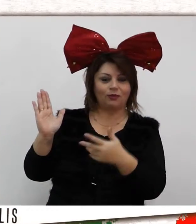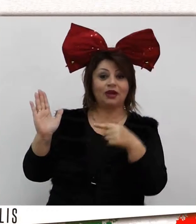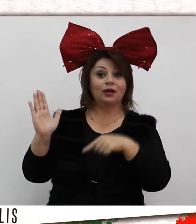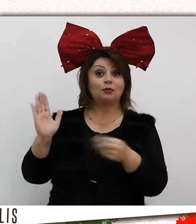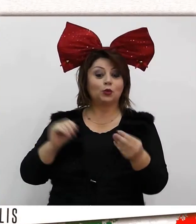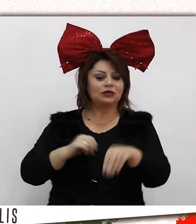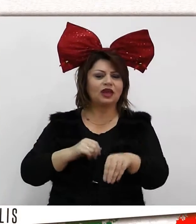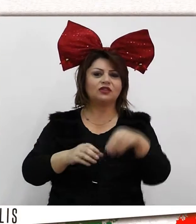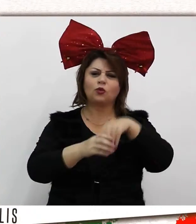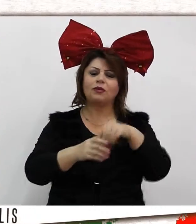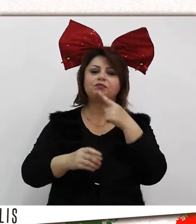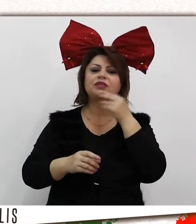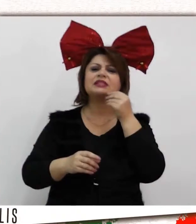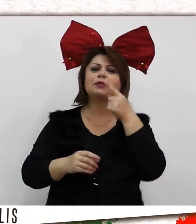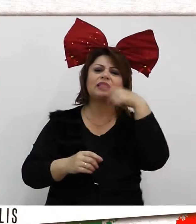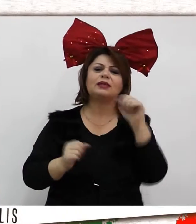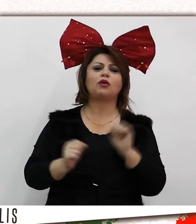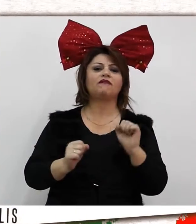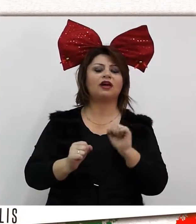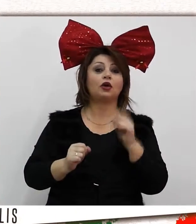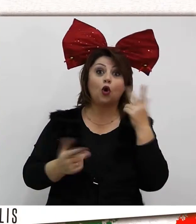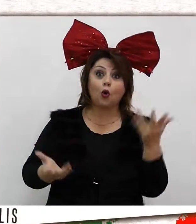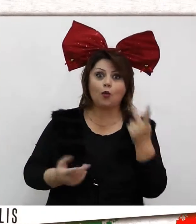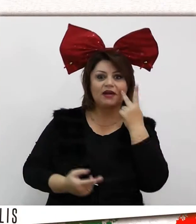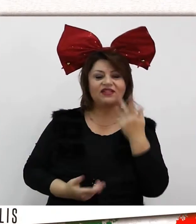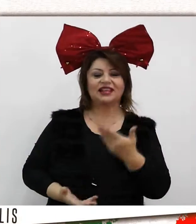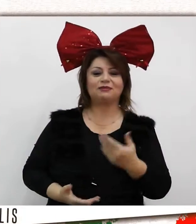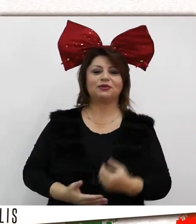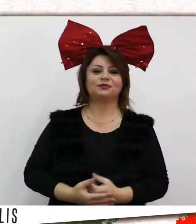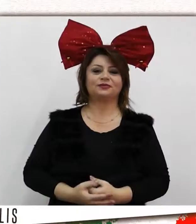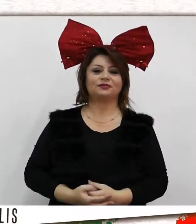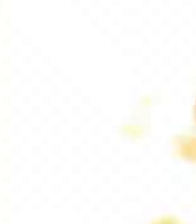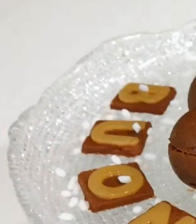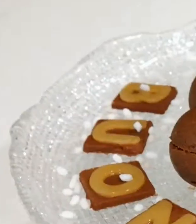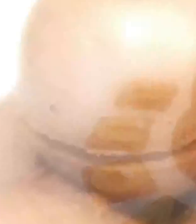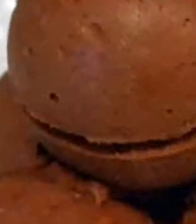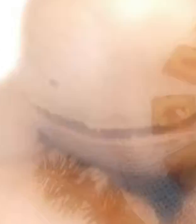assolutamente invernale al centro. Realizzato come? Beh, scopriamolo insieme.